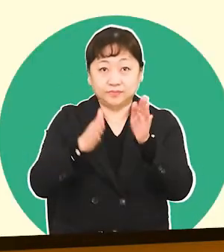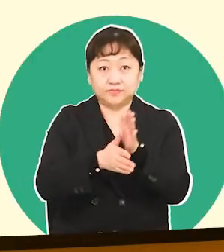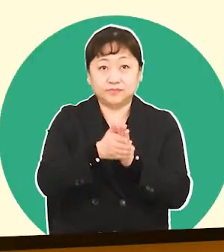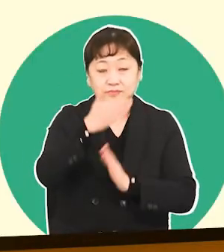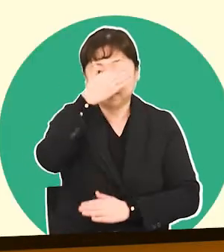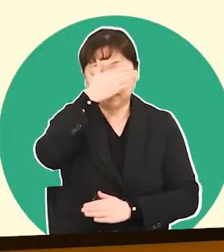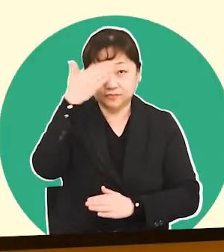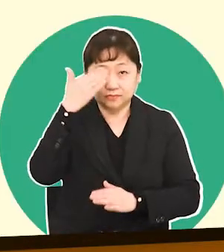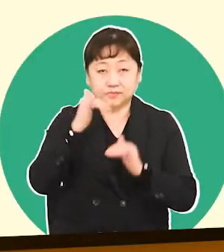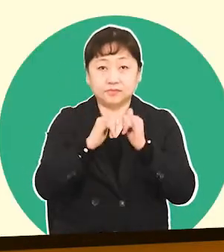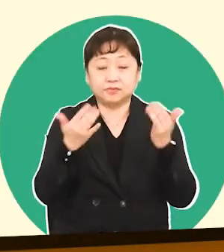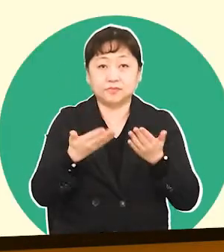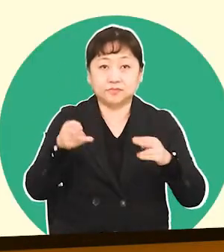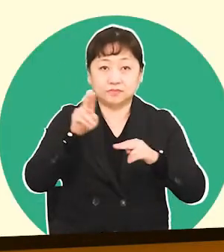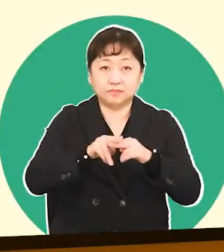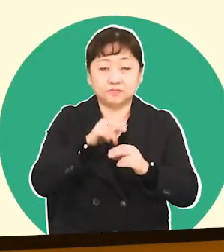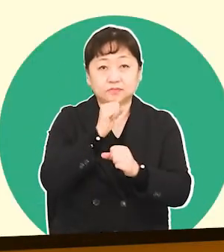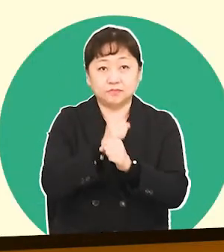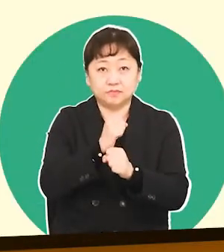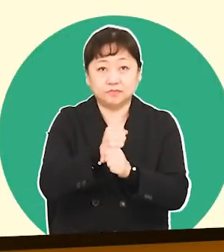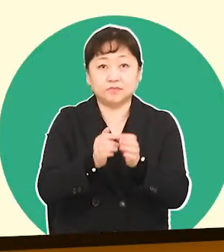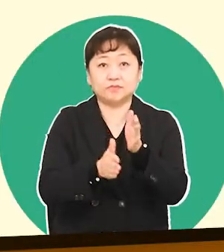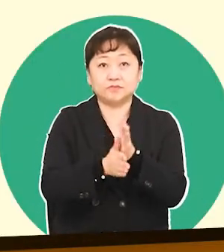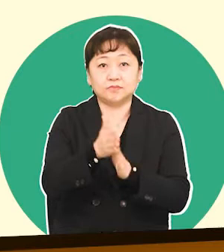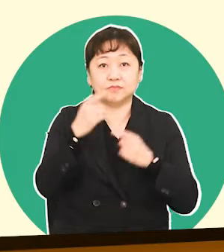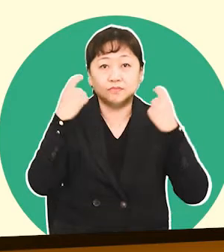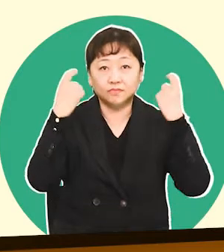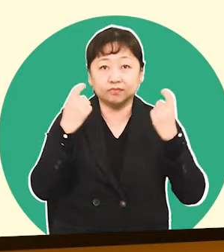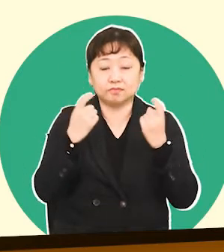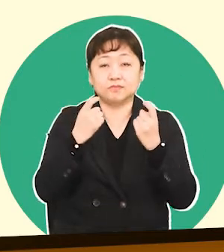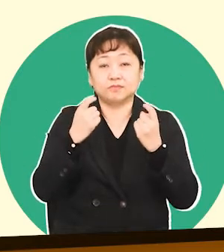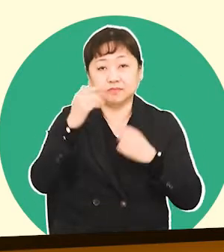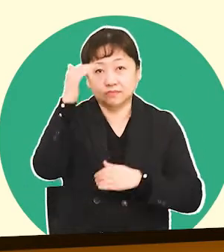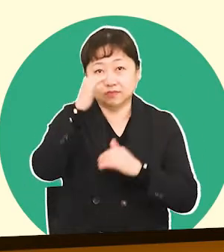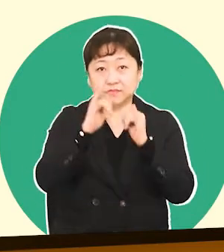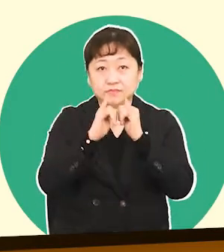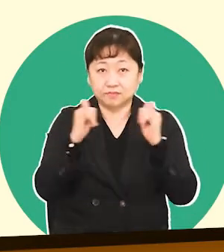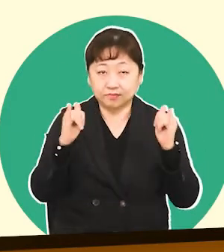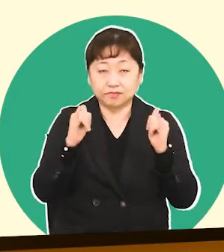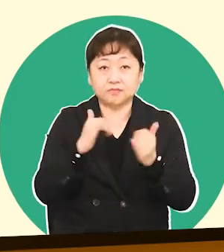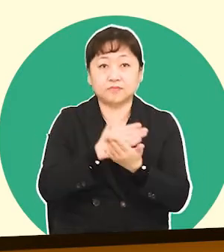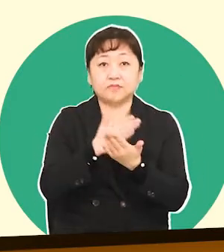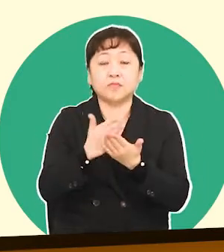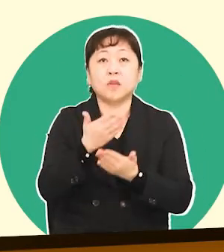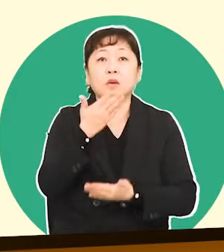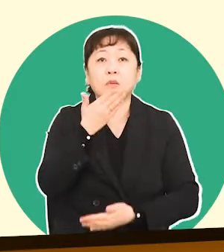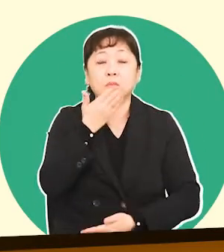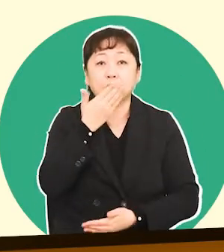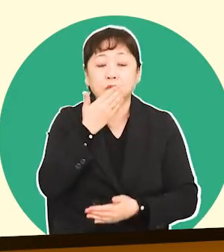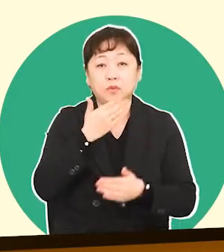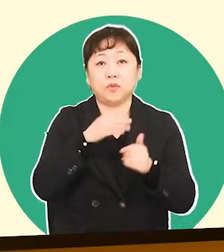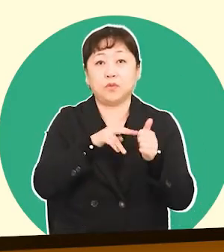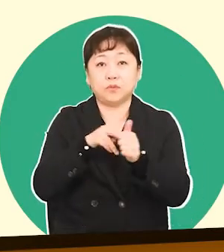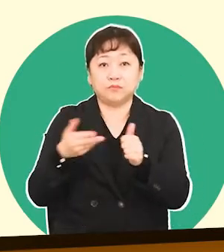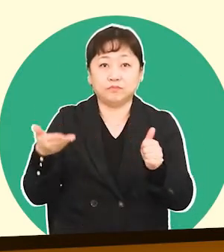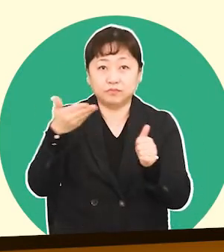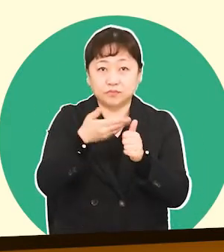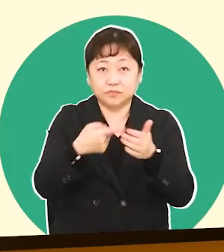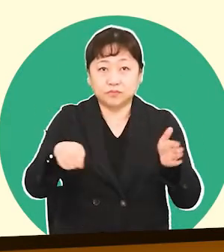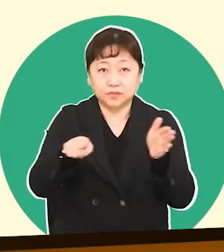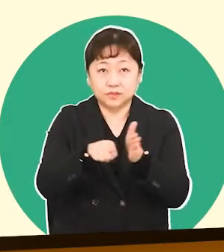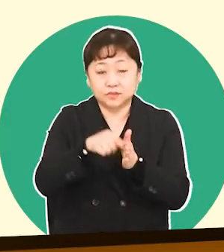광명시는 청년일자리 도 창출하고 7을 찾는 관광객과 12 네게 다양한 먹거리를 제공하고자